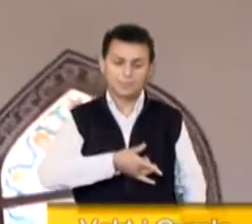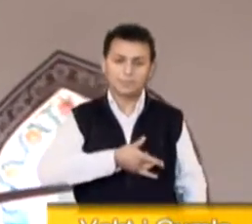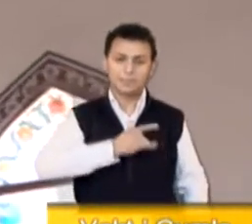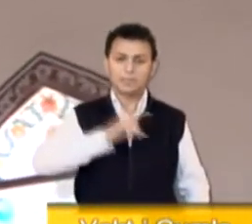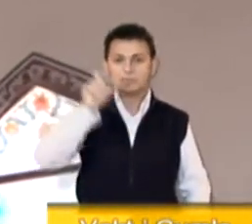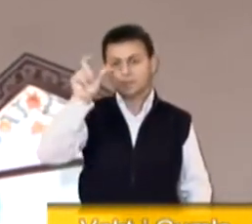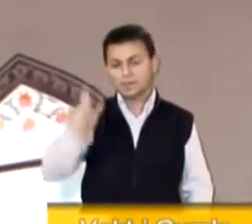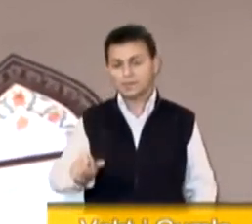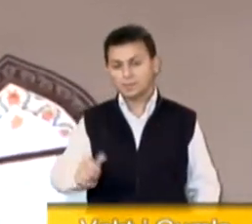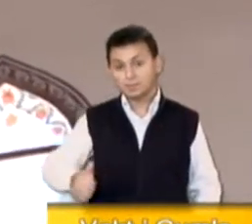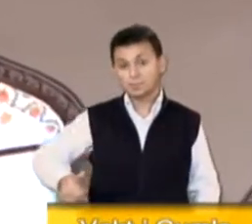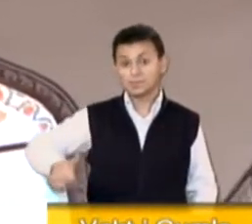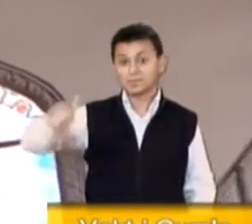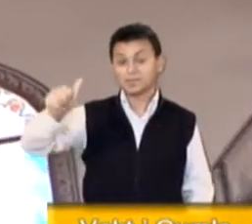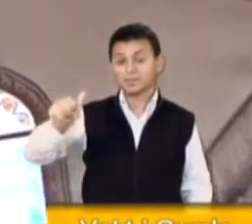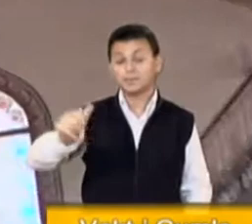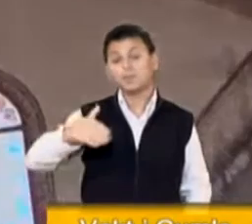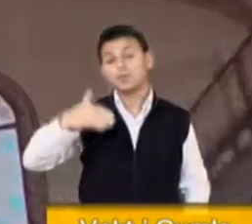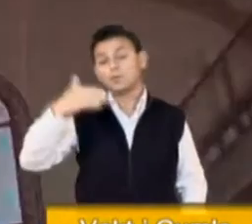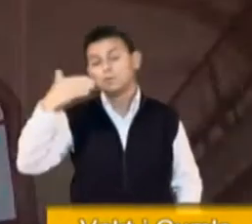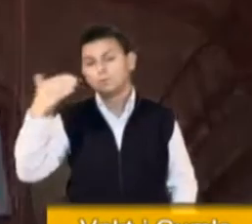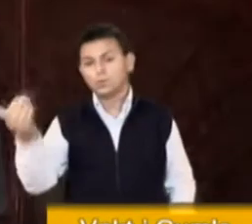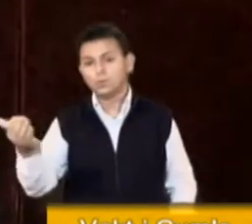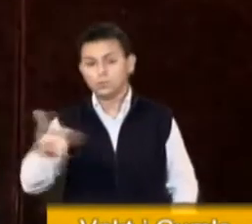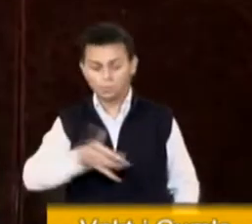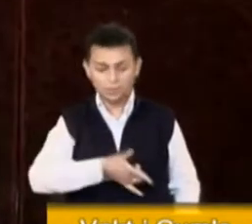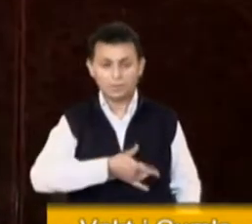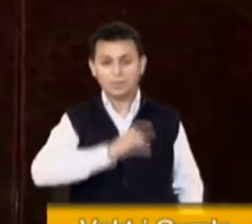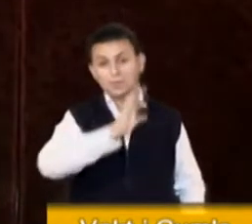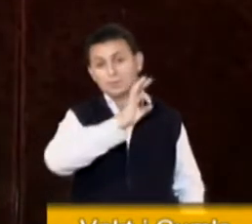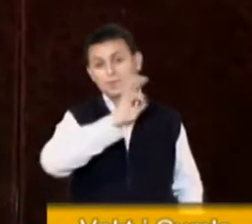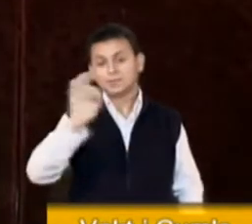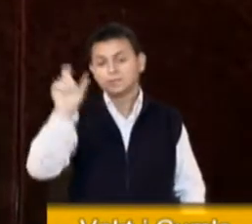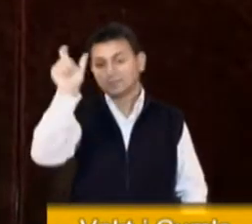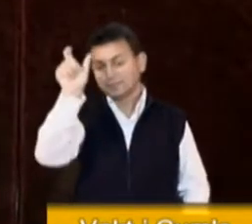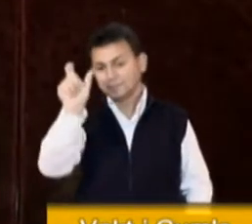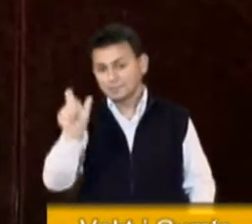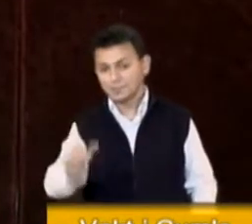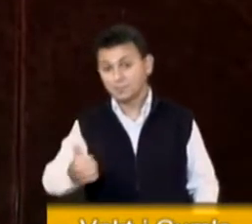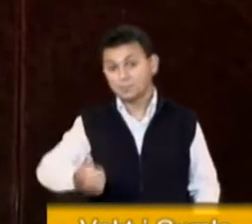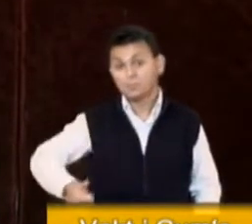iki adamın, iki insanın inanç ve davranış